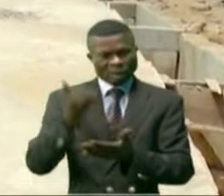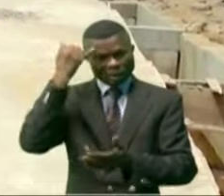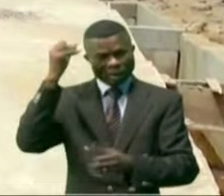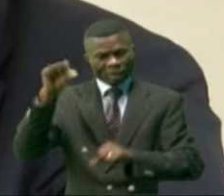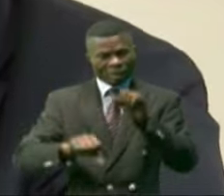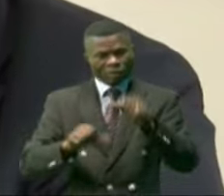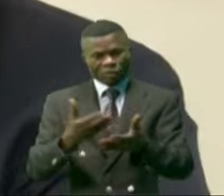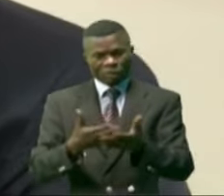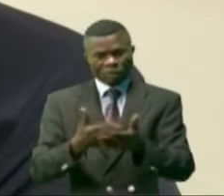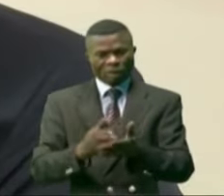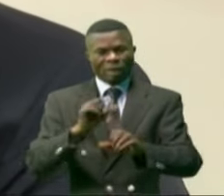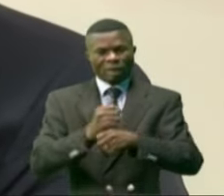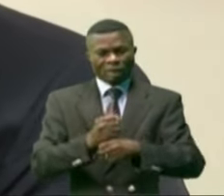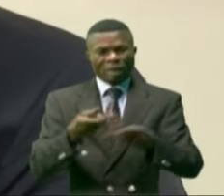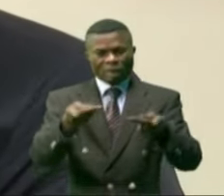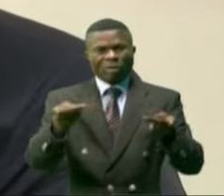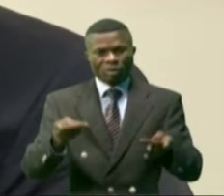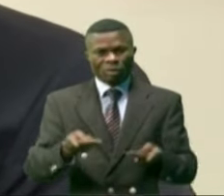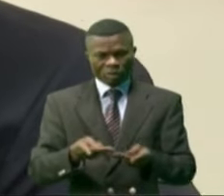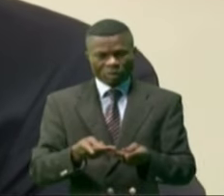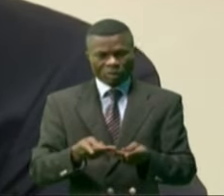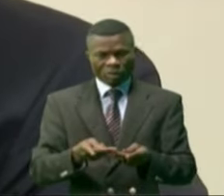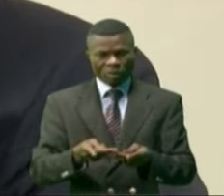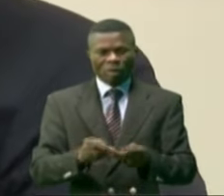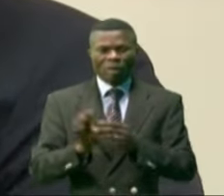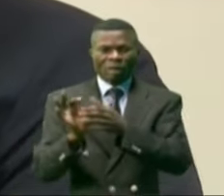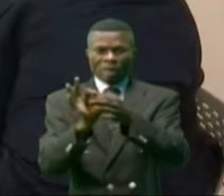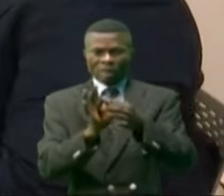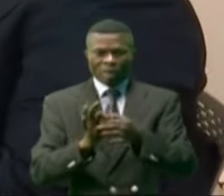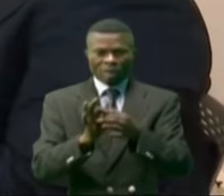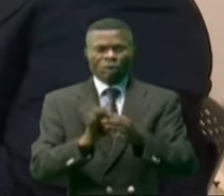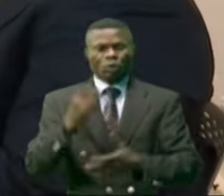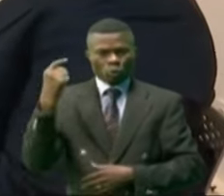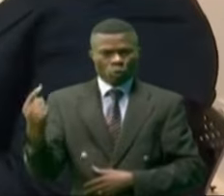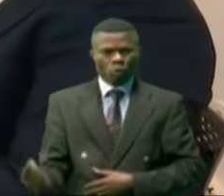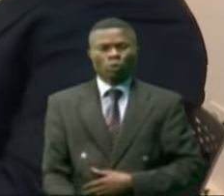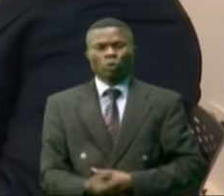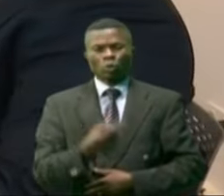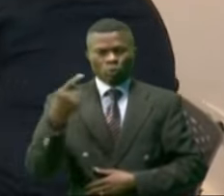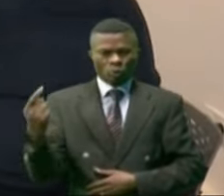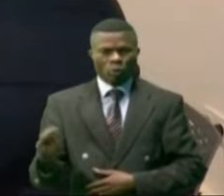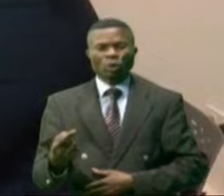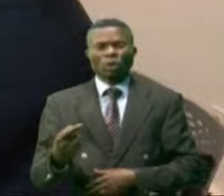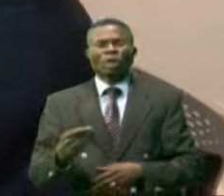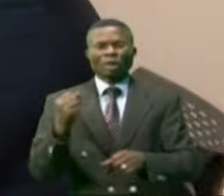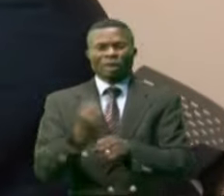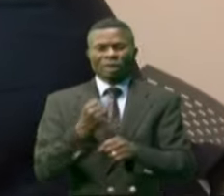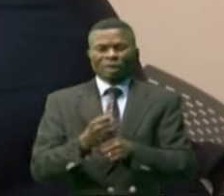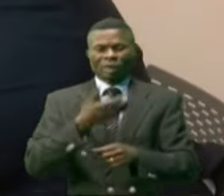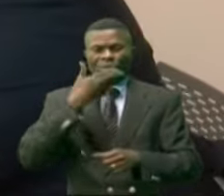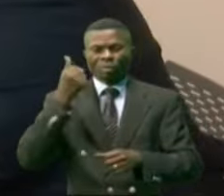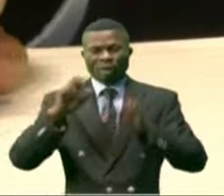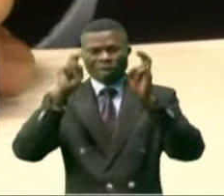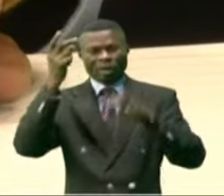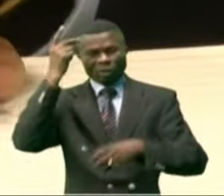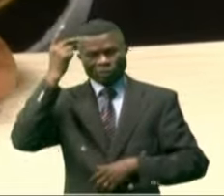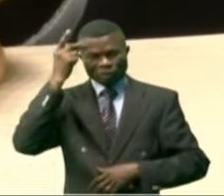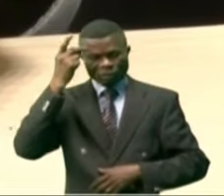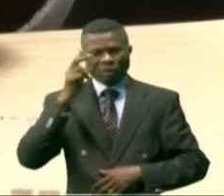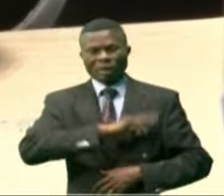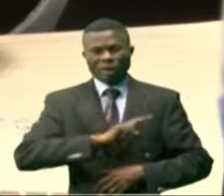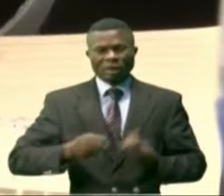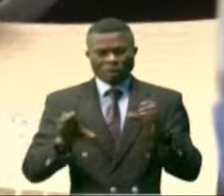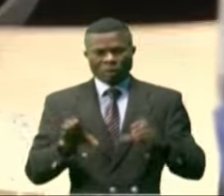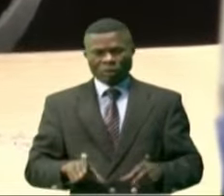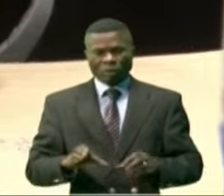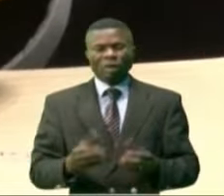serait la mise en place d'un cadre de collaboration permanent pour redorer l'image de la capitale RD congolaise, comme le veut